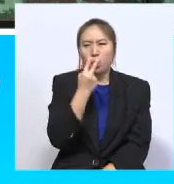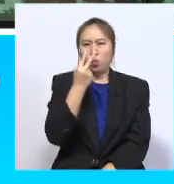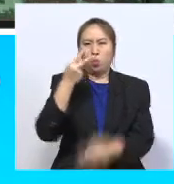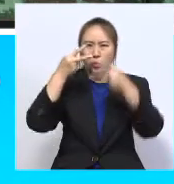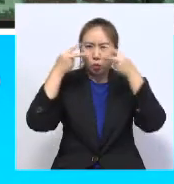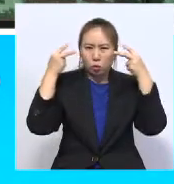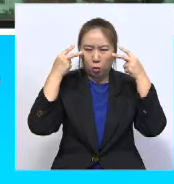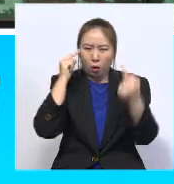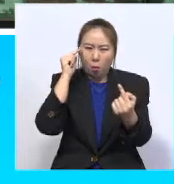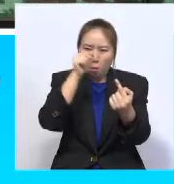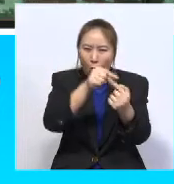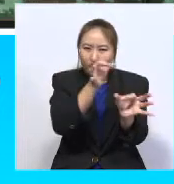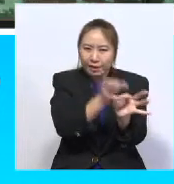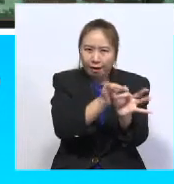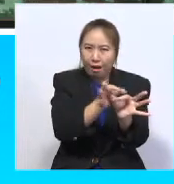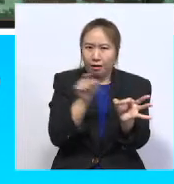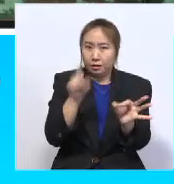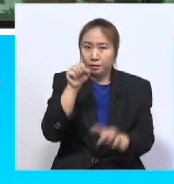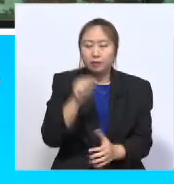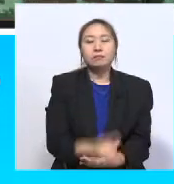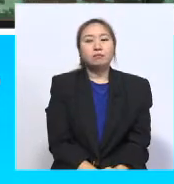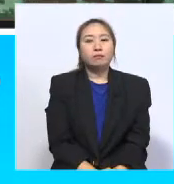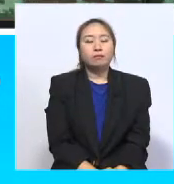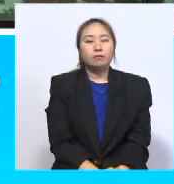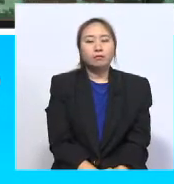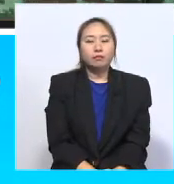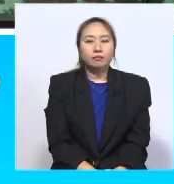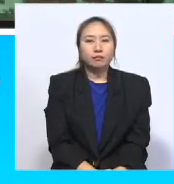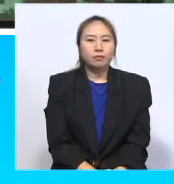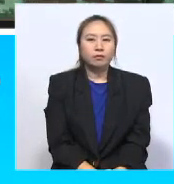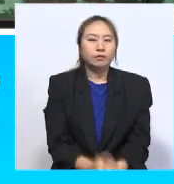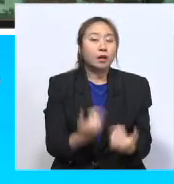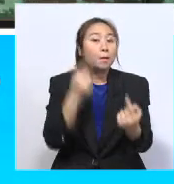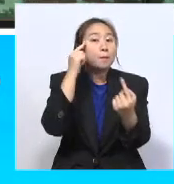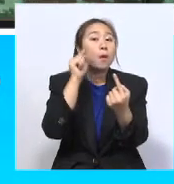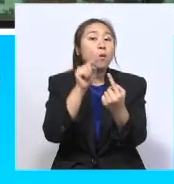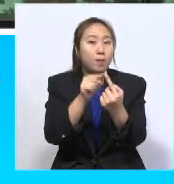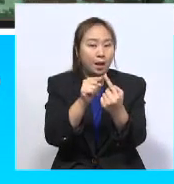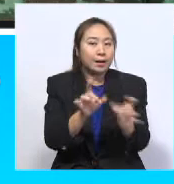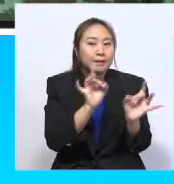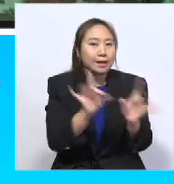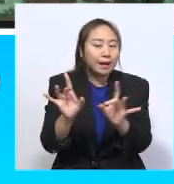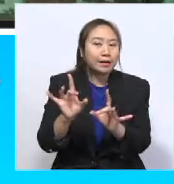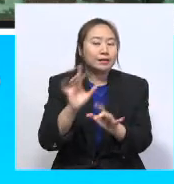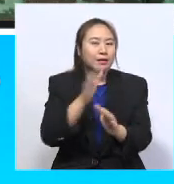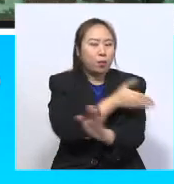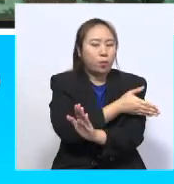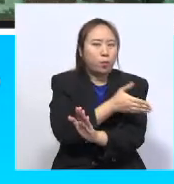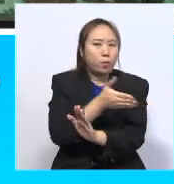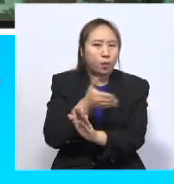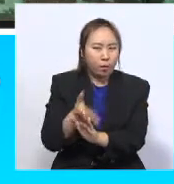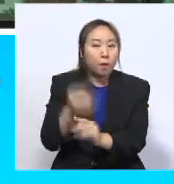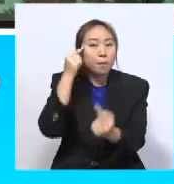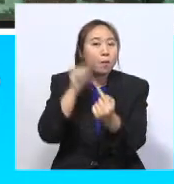พุ่งเป้าไปที่สถาบันการเงินเป็นหลักนะครับ คืออยากจะให้มองถึงเป้าหมายหลักของการก่อเหตุตลอด10 ปีที่ผ่านมาเป้าห